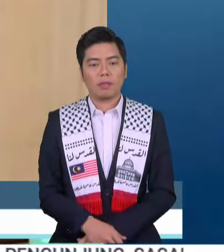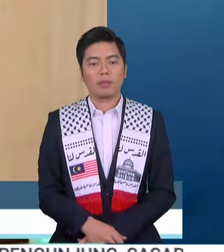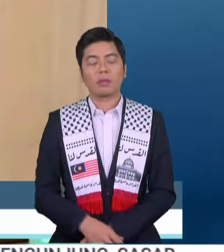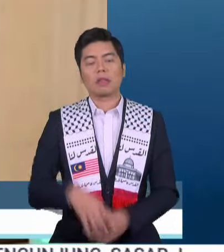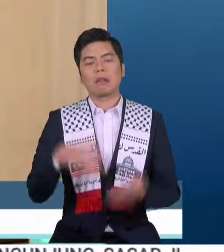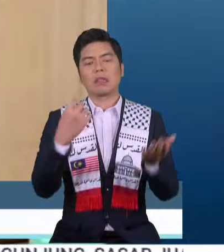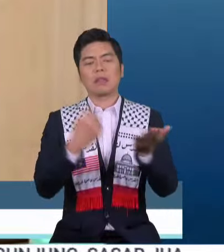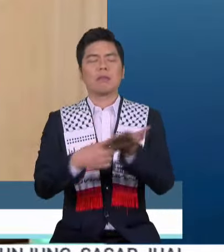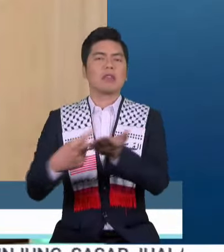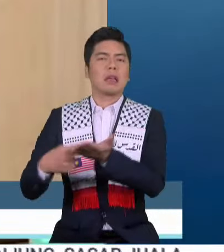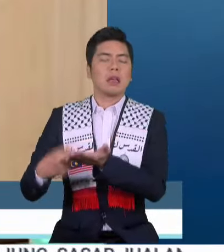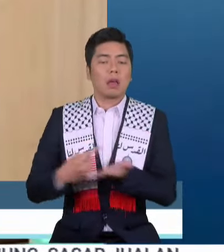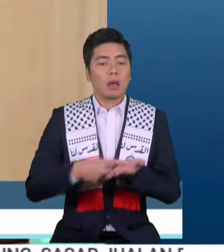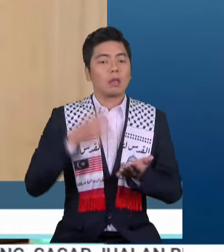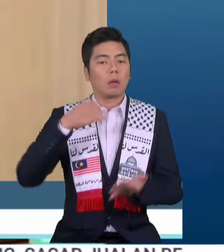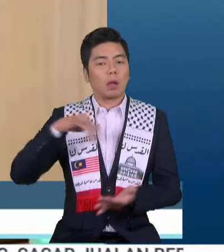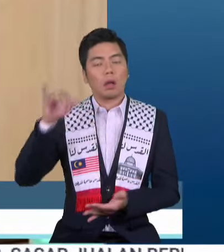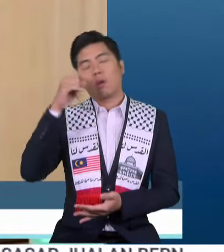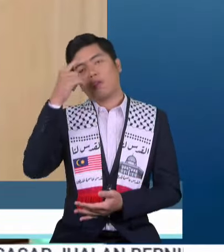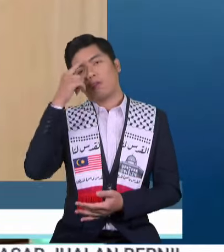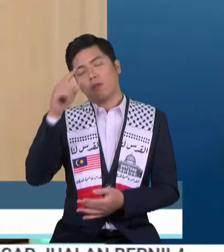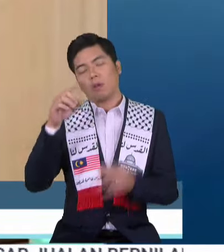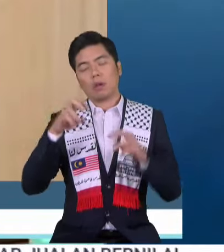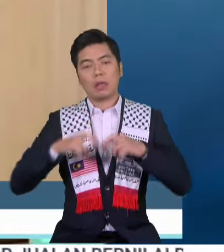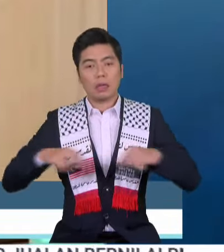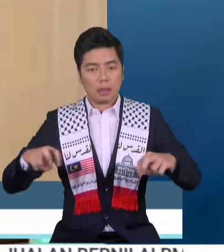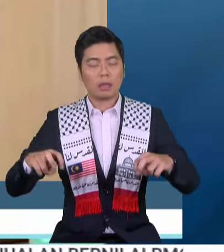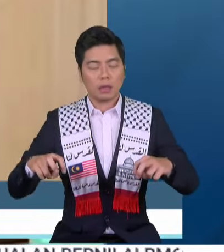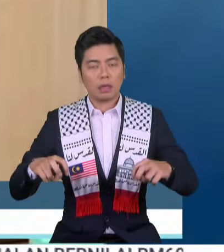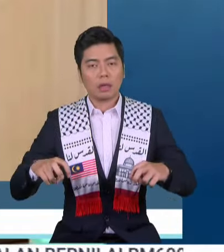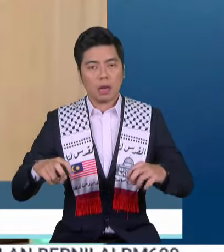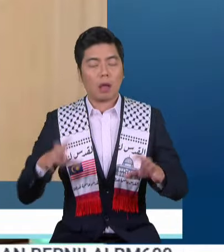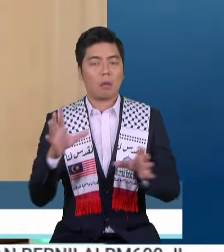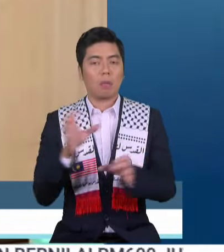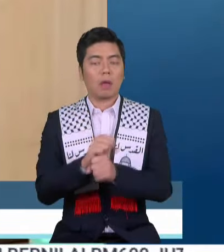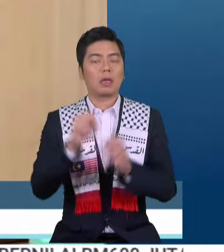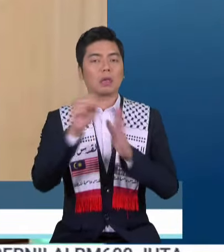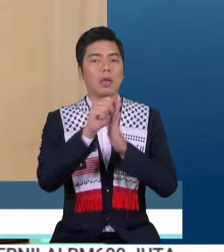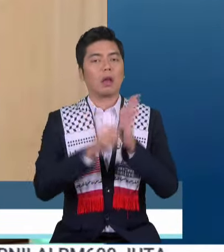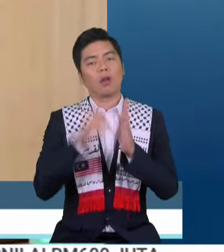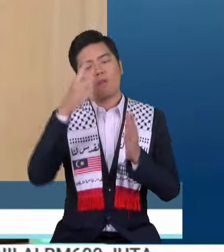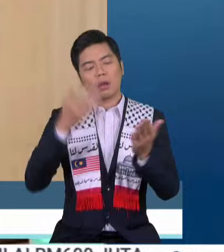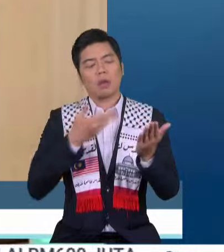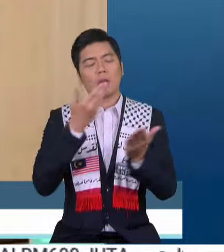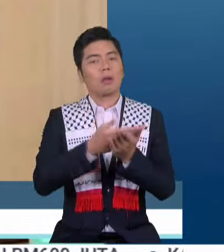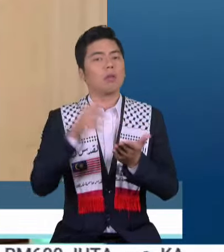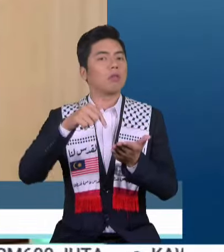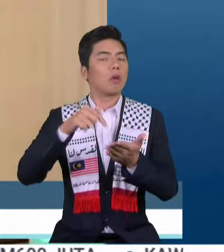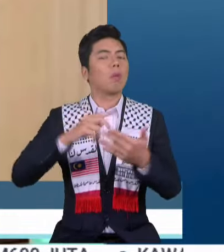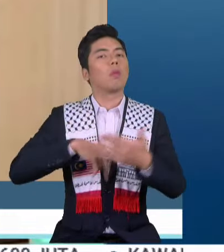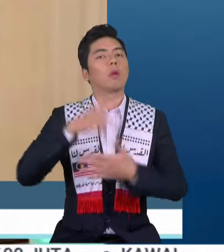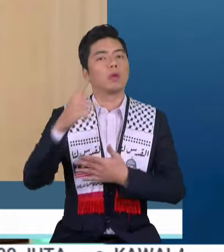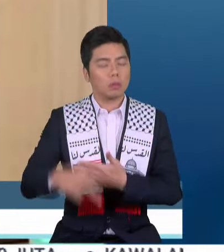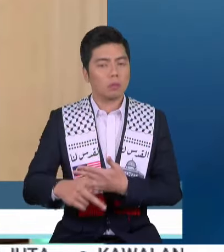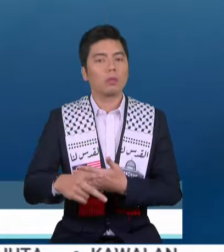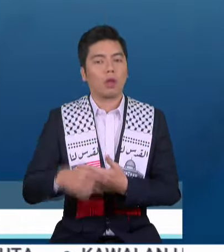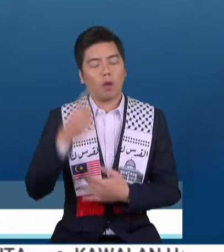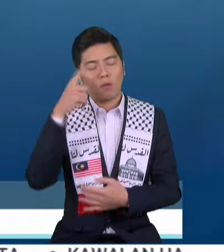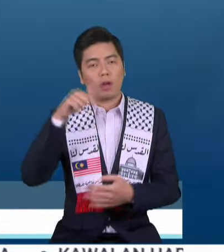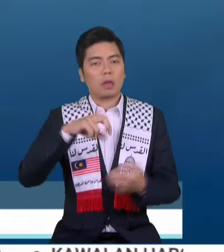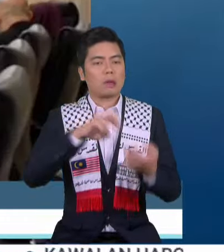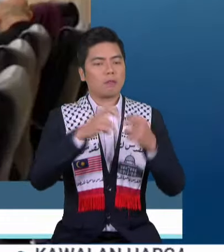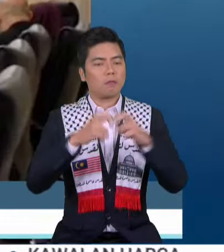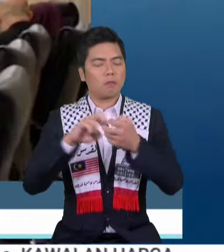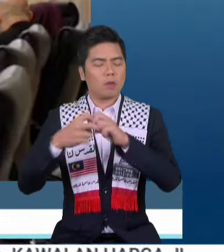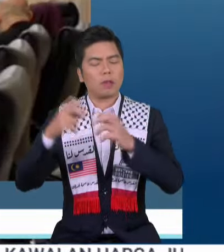Perbincangan berlangsung semalam bertujuan mendapatkan pandangan skop dan syarat bagi cadangan program berkenaan. Setiap isu